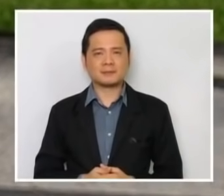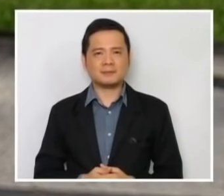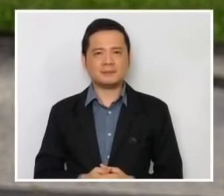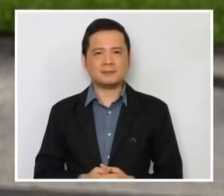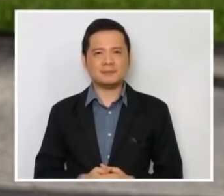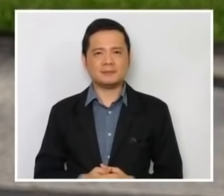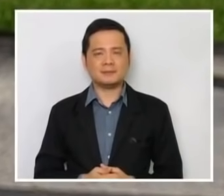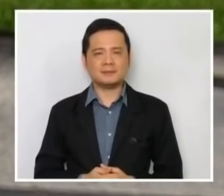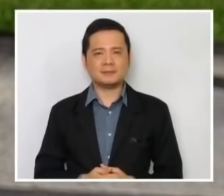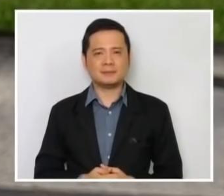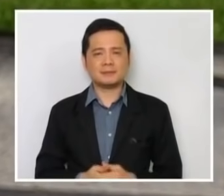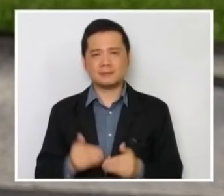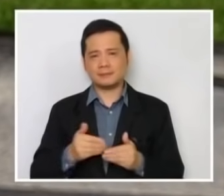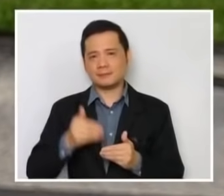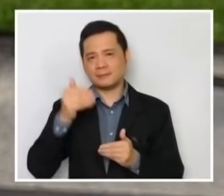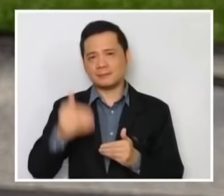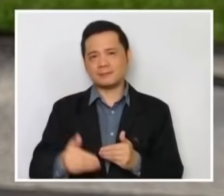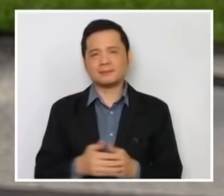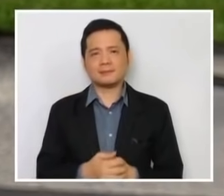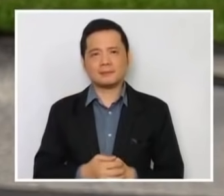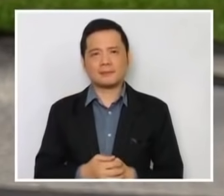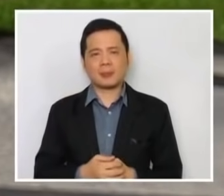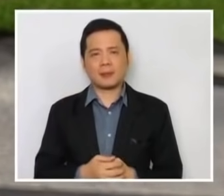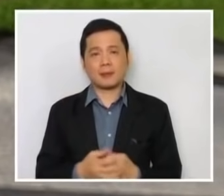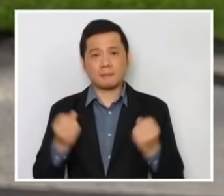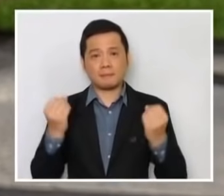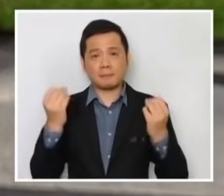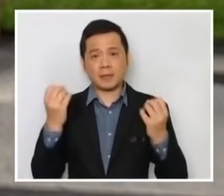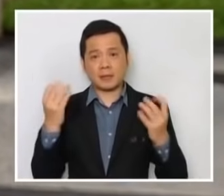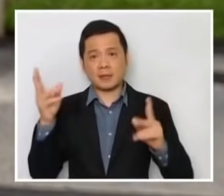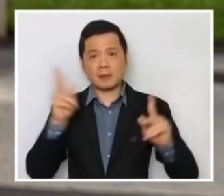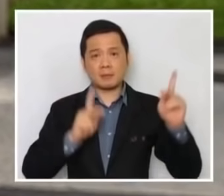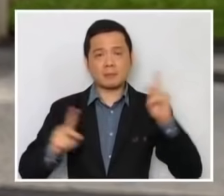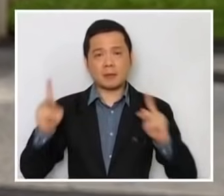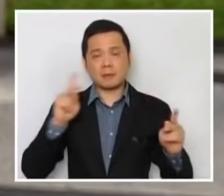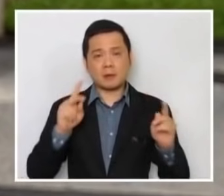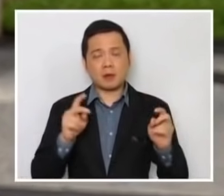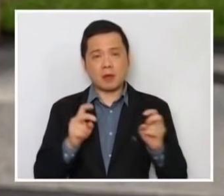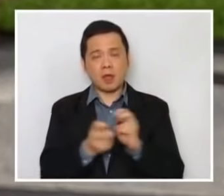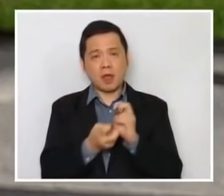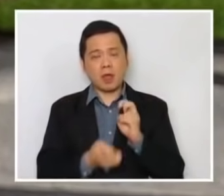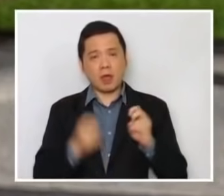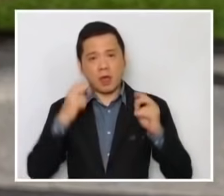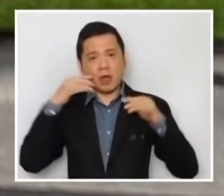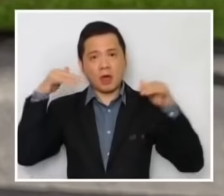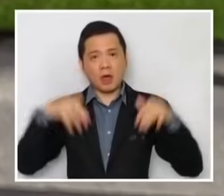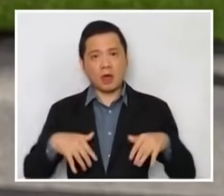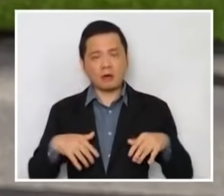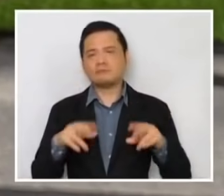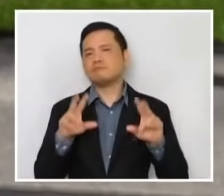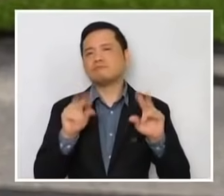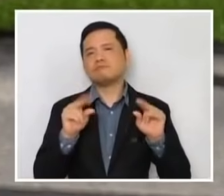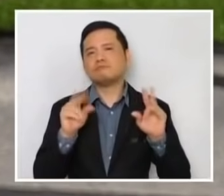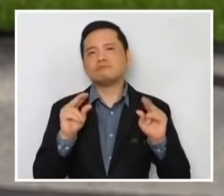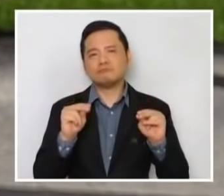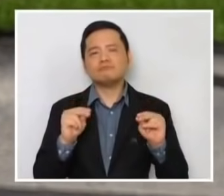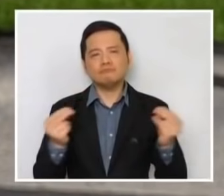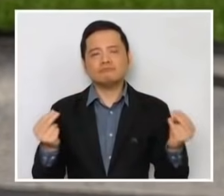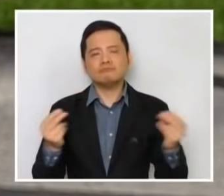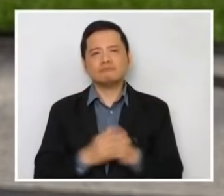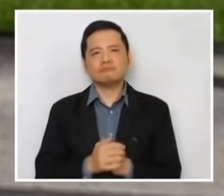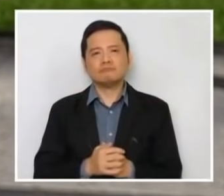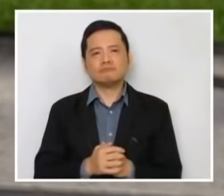Hindi na po kinagulat ng ilang makakatunggali ni Vice President Lenny Robredo ang pasya niya na tumakbo bilang Pangulo